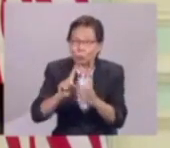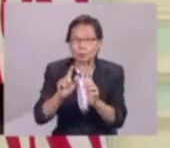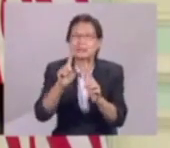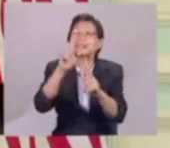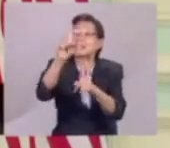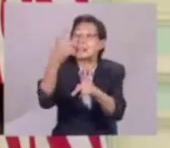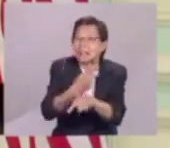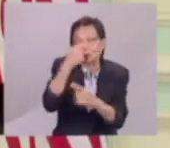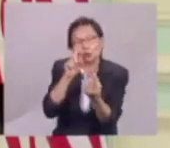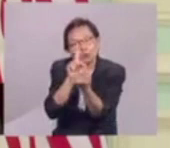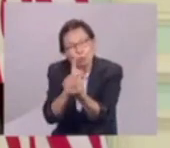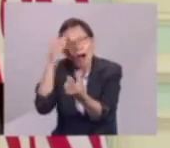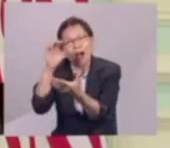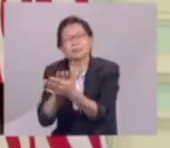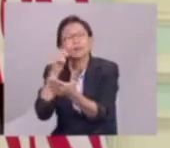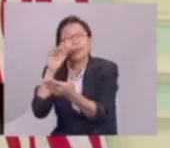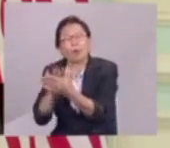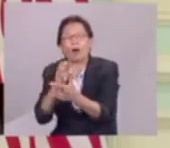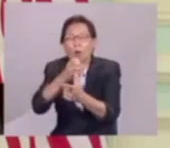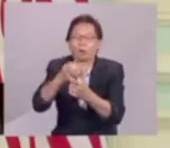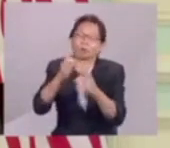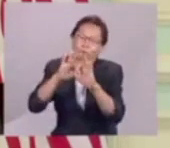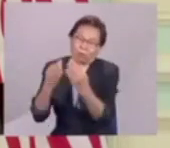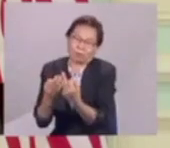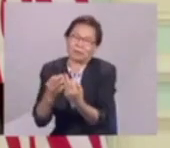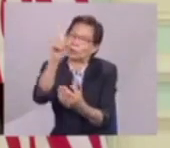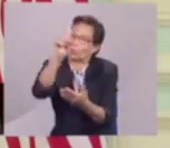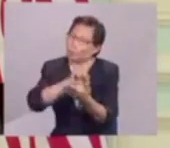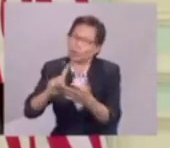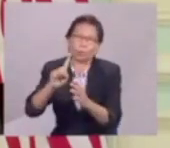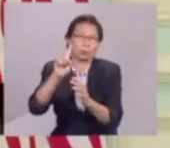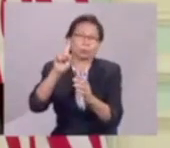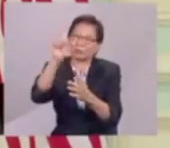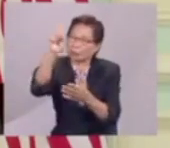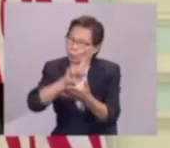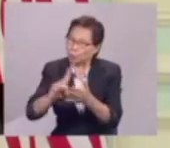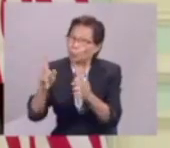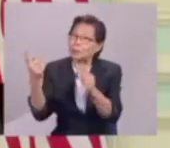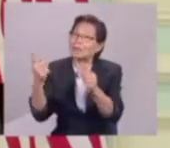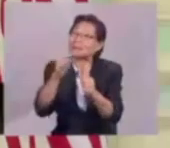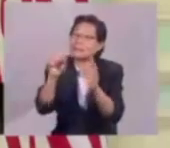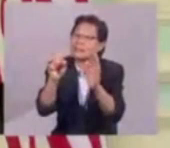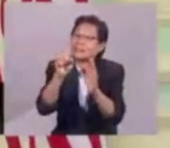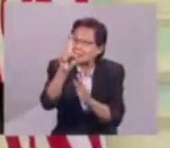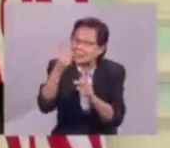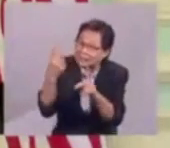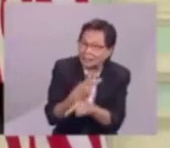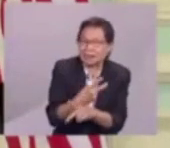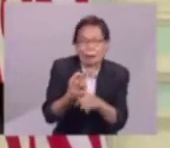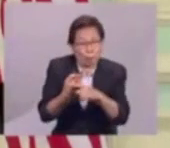berjumpa dengan suami, isteri dan atau keluarga mereka, anak-anak dan sebagainya. Tetapi mesti juga